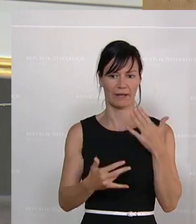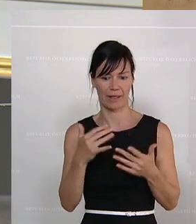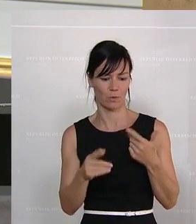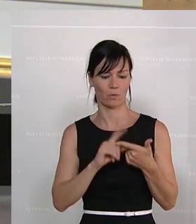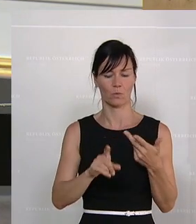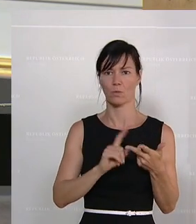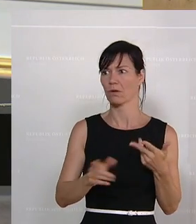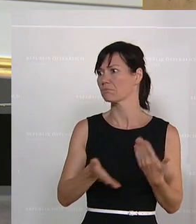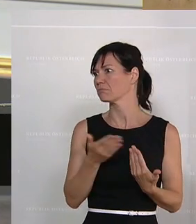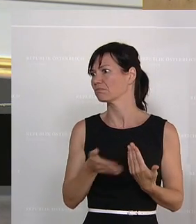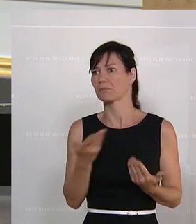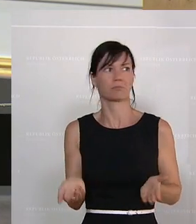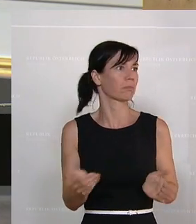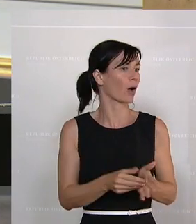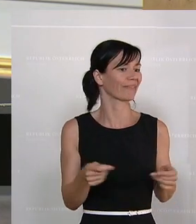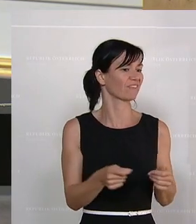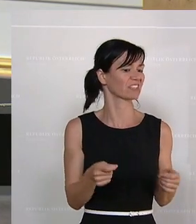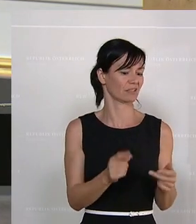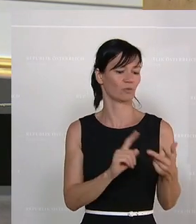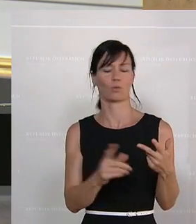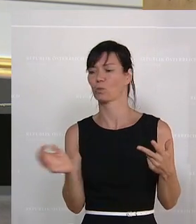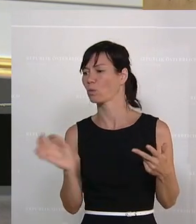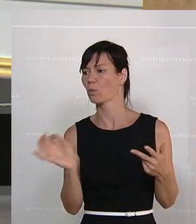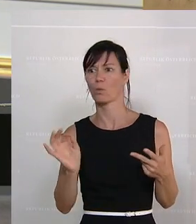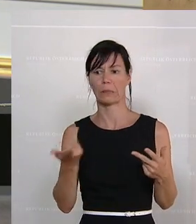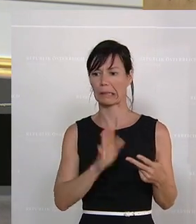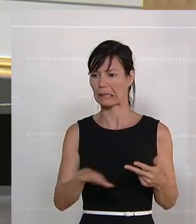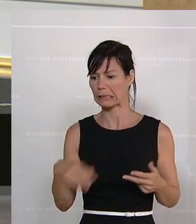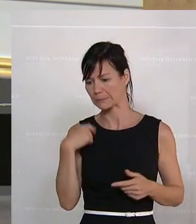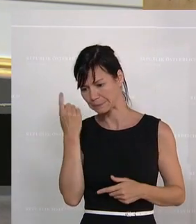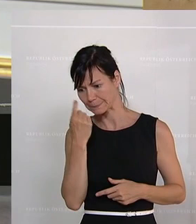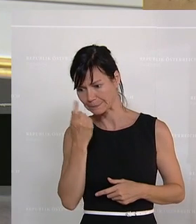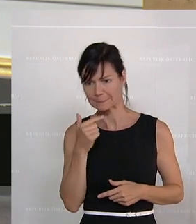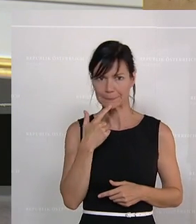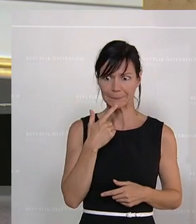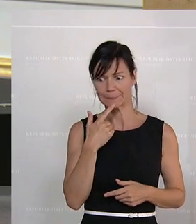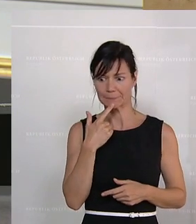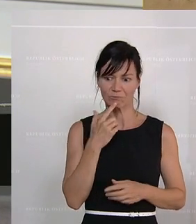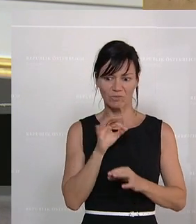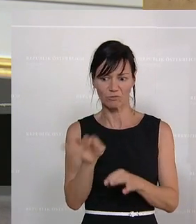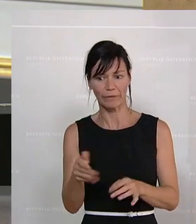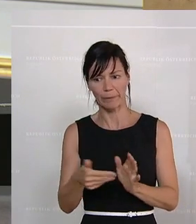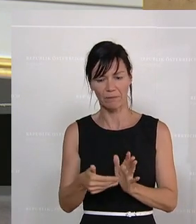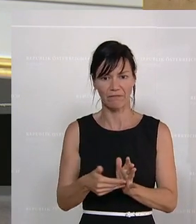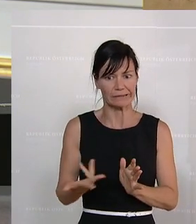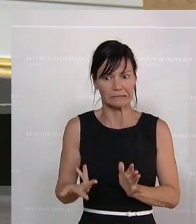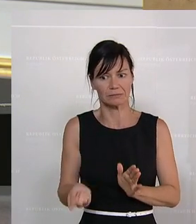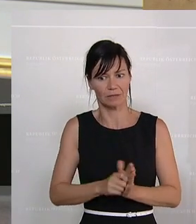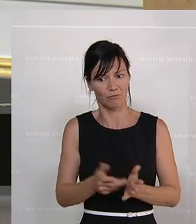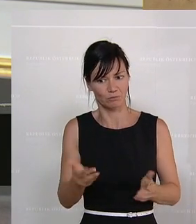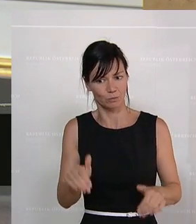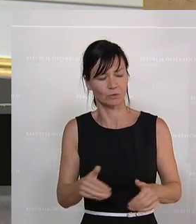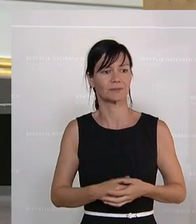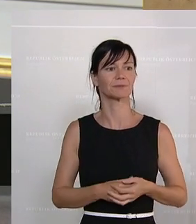investitionen und schlichtweg wenn man sich um seine kinder sorgt wenn man das notwendigste auch für seine kinder kraft und daher